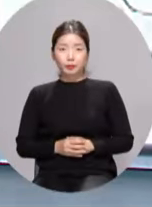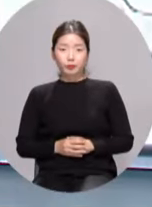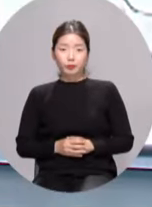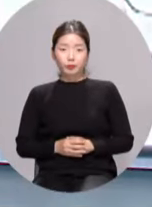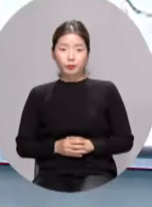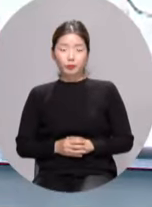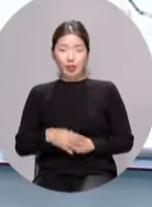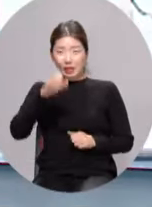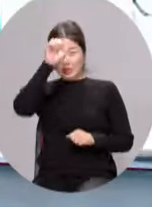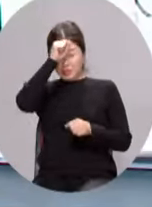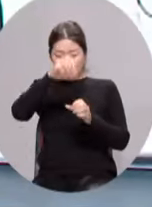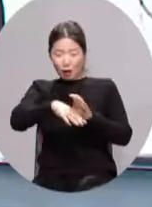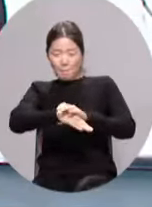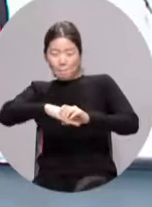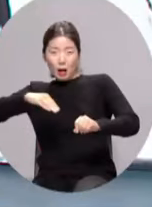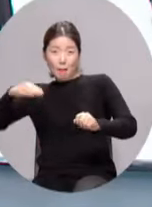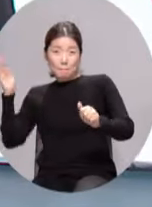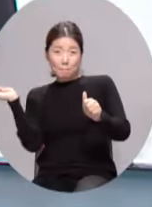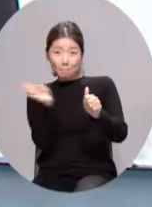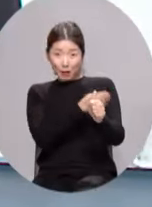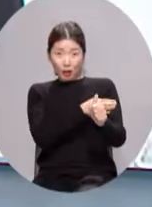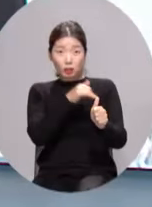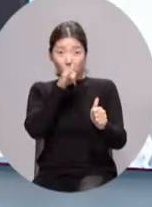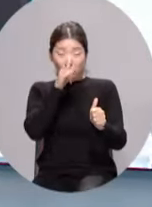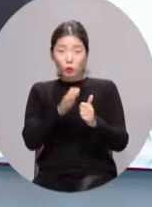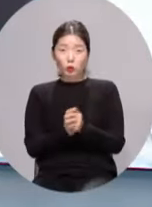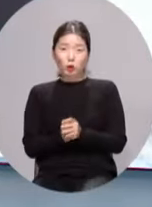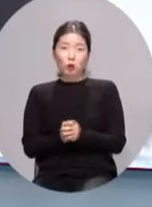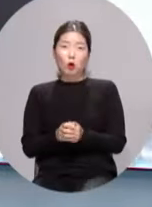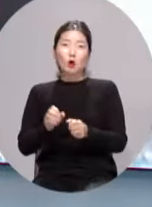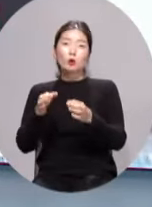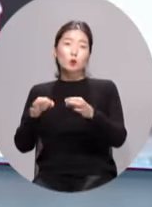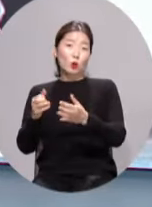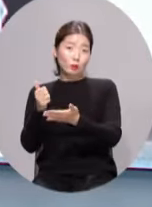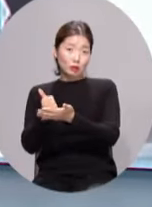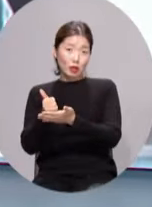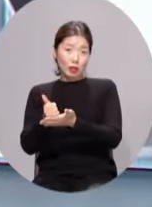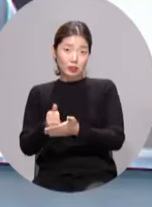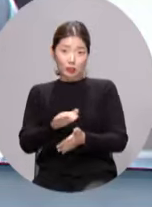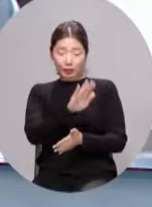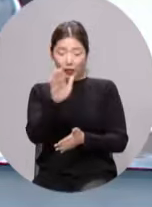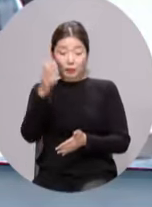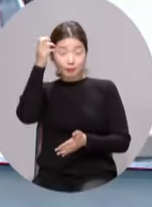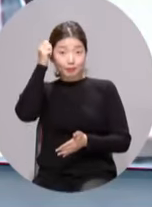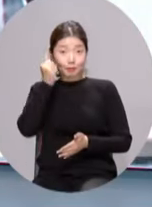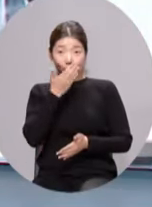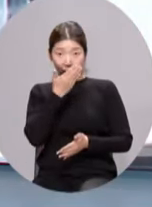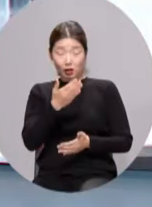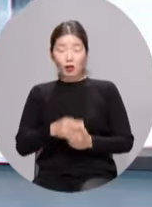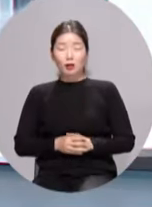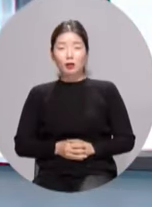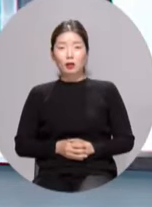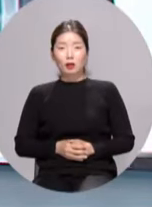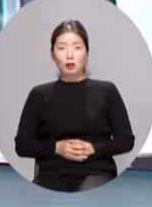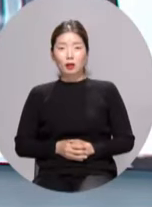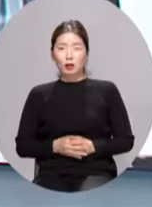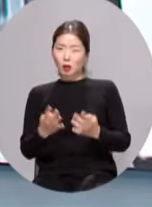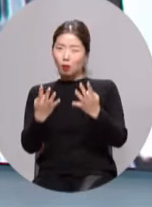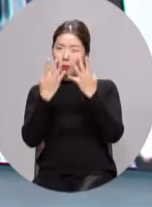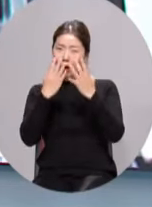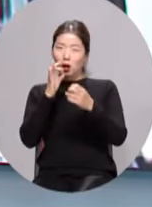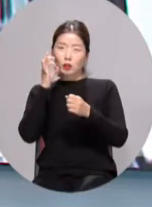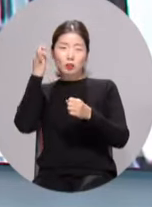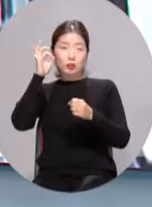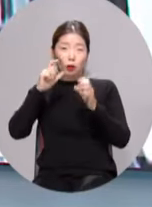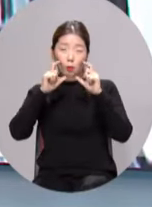신고 있던 신발을 벗어 들어 직원을 때린 순정축협 조합장 사건 많이들 기억하실 겁니다 징역 10개월이